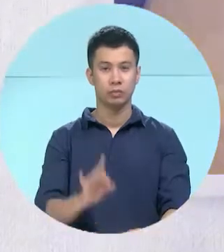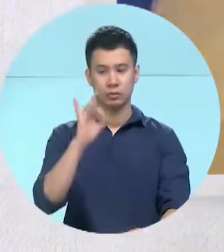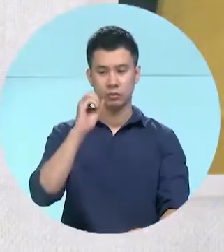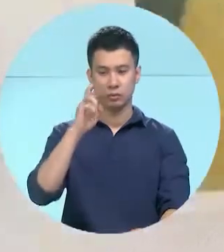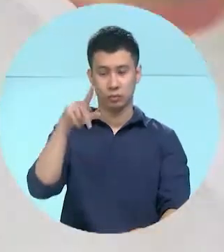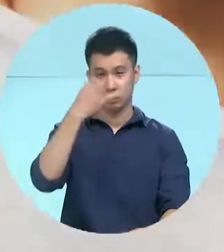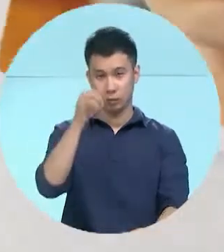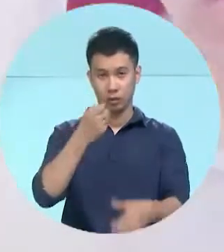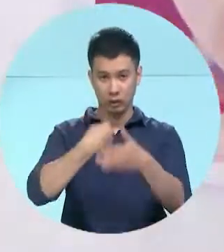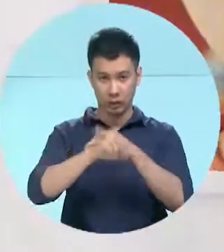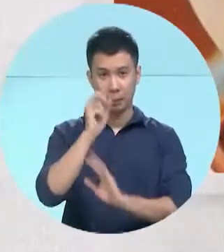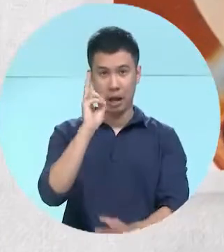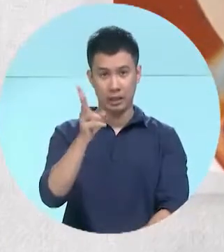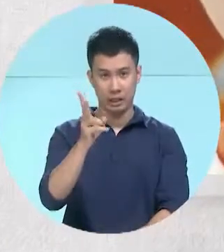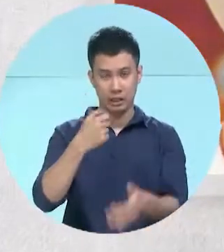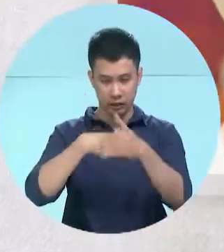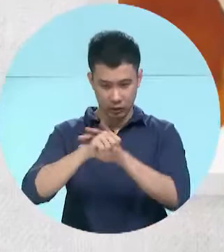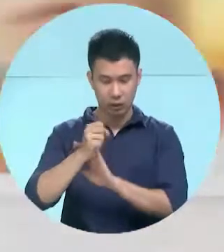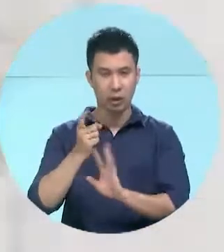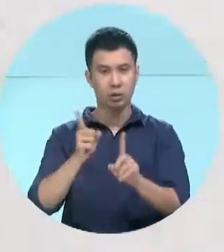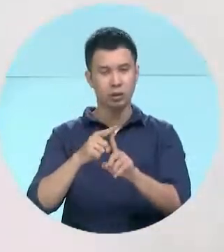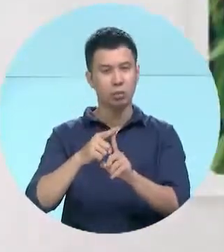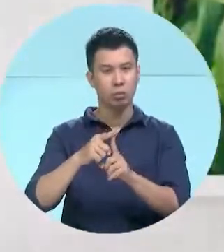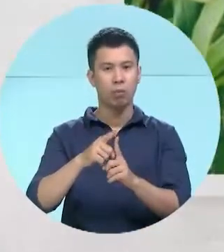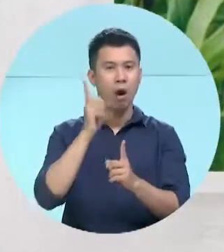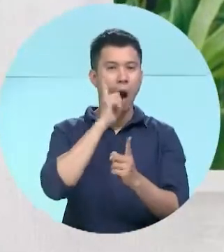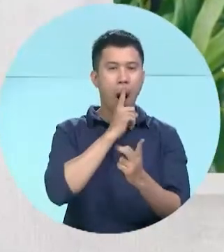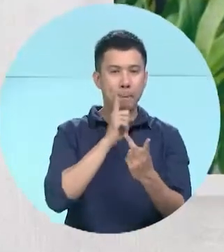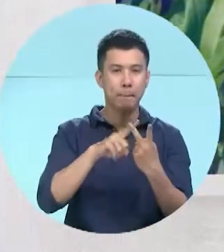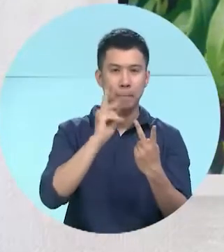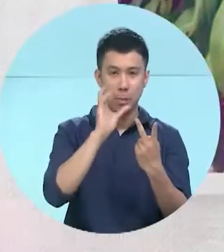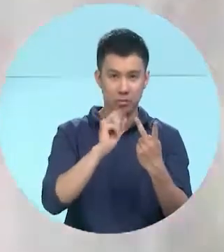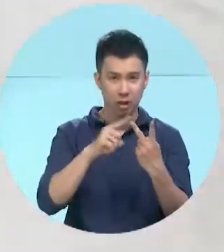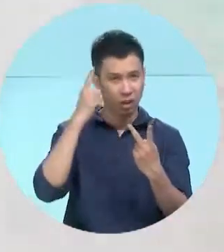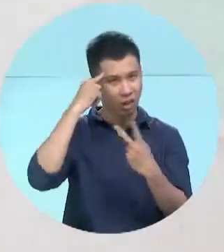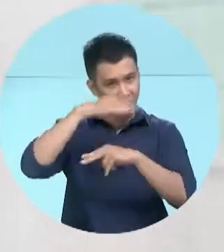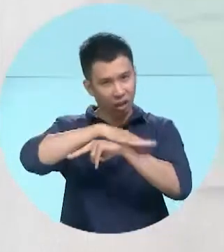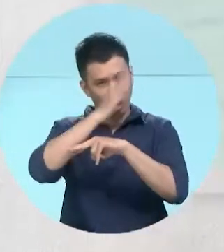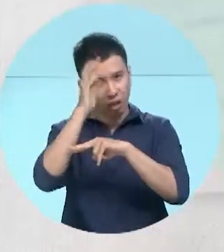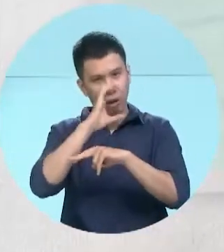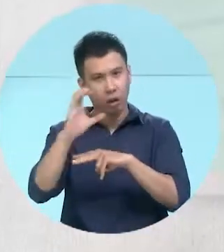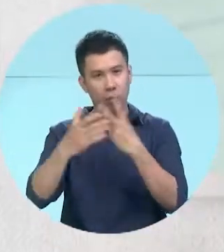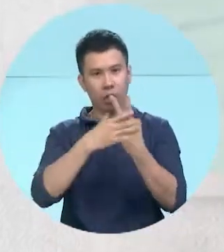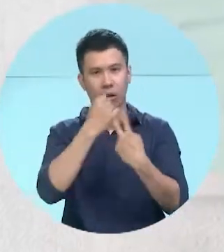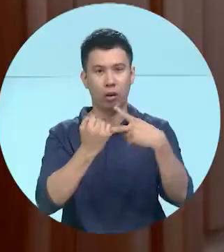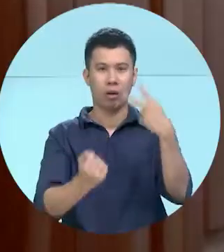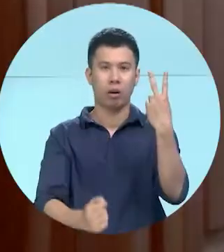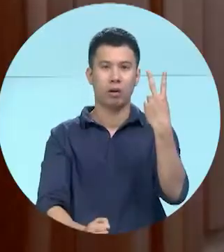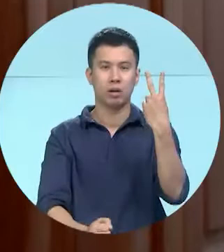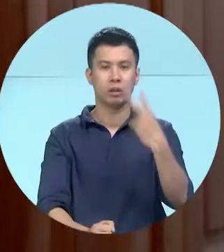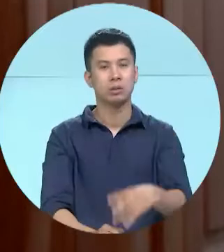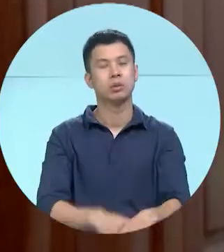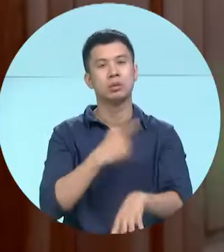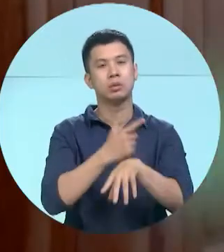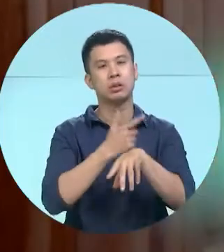Hoàng sinh năm 2000. Hoàng sinh ra đã là một đứa trẻ đa tật, câm điếc bẩm sinh và chậm phát triển trí tuệ. Mới